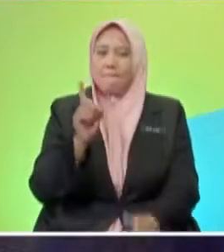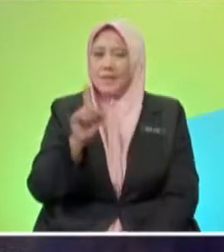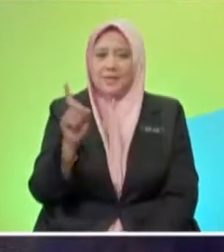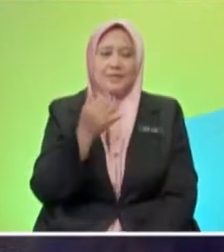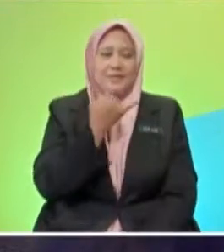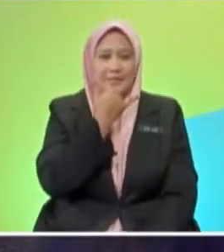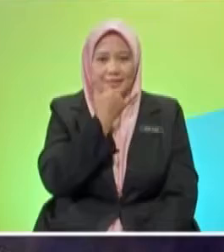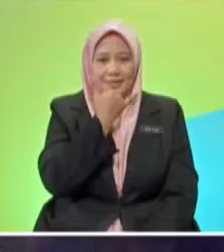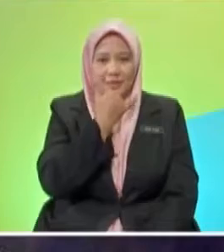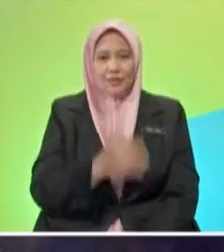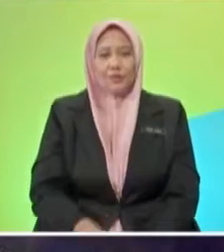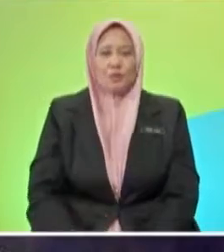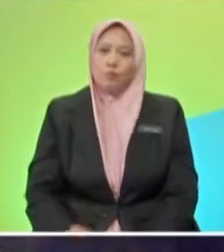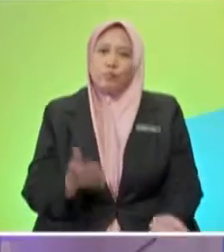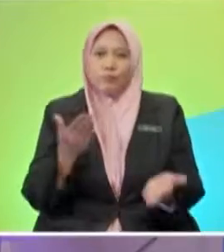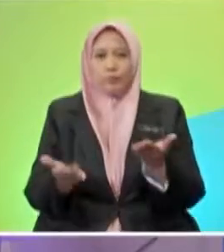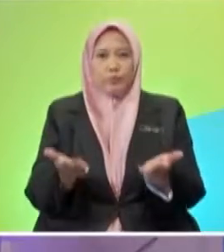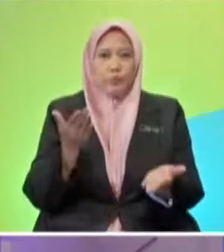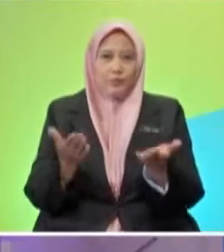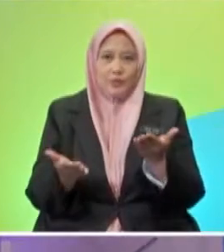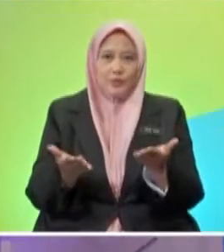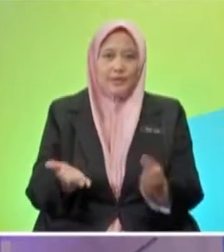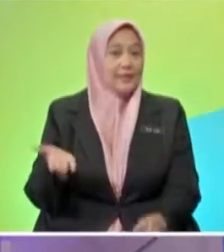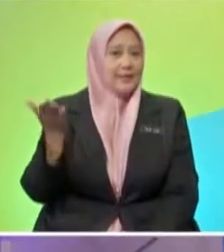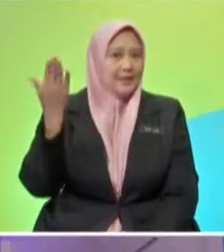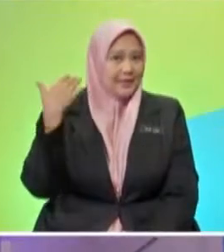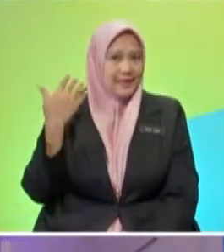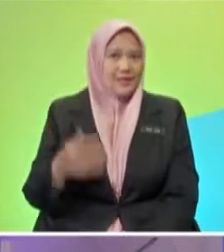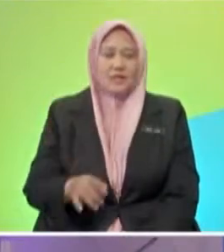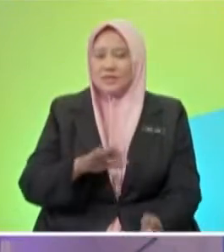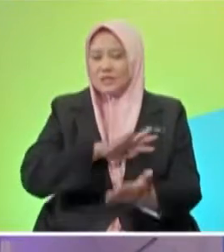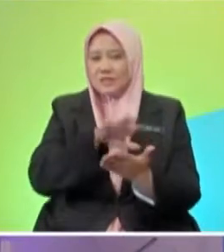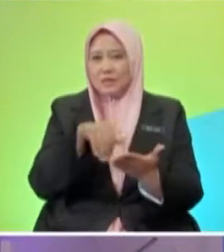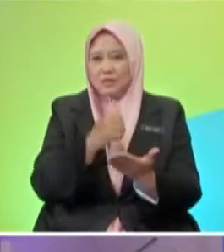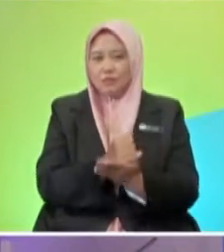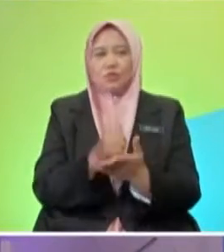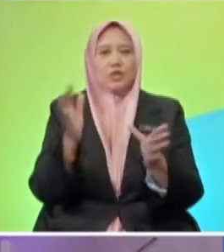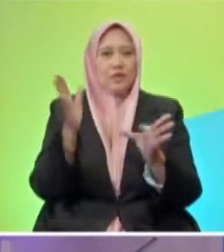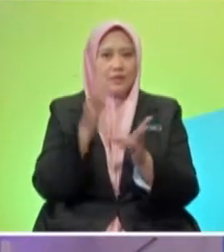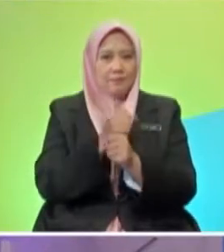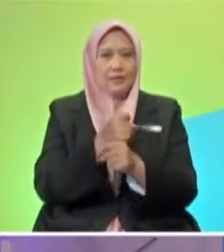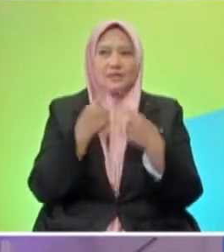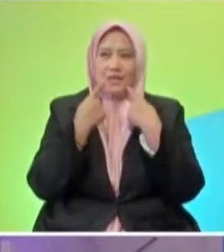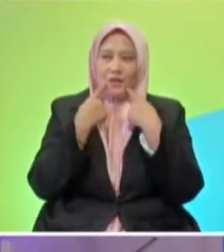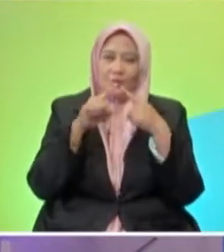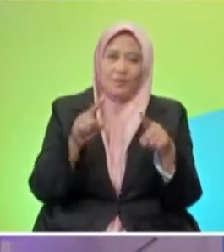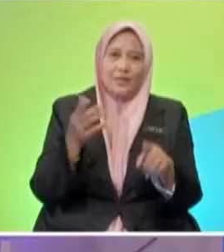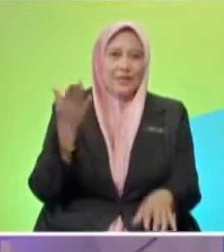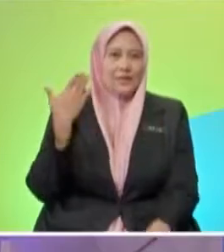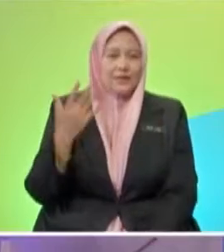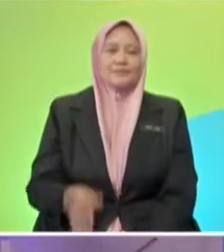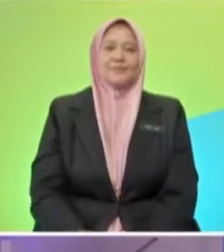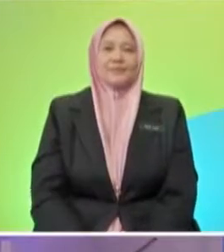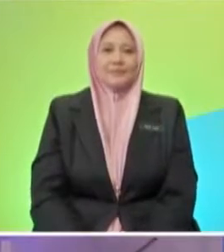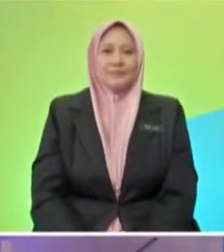dapat kuucapkan tadi semoga tak tadi saya terbuka jawabannya mungkin meniru jengukin Aldi keliru tak